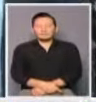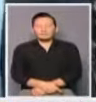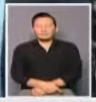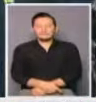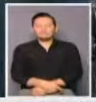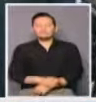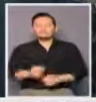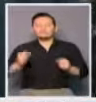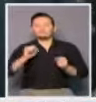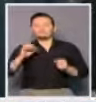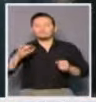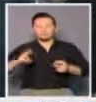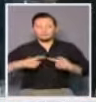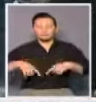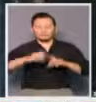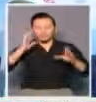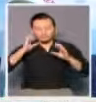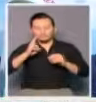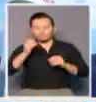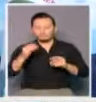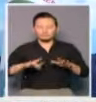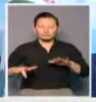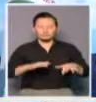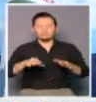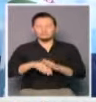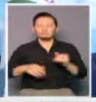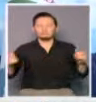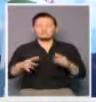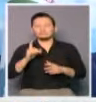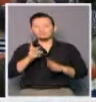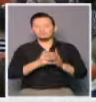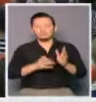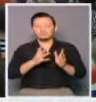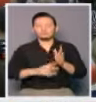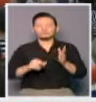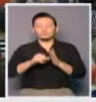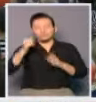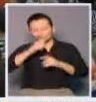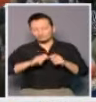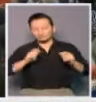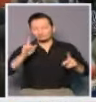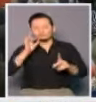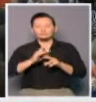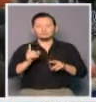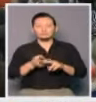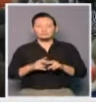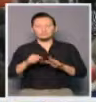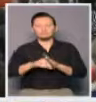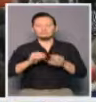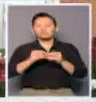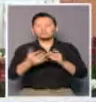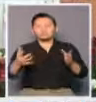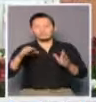В Ассоциации государственных университетов прикаспийских стран, созданной в 1996 году и целью которой является решение